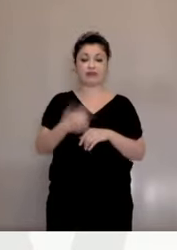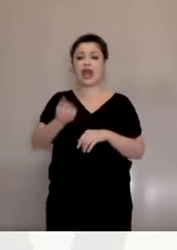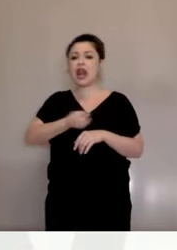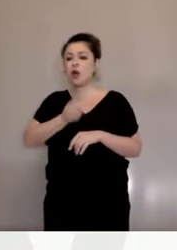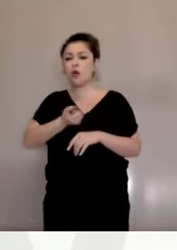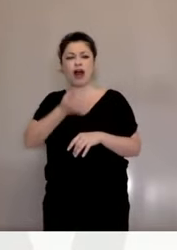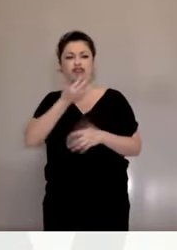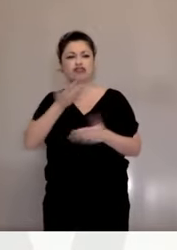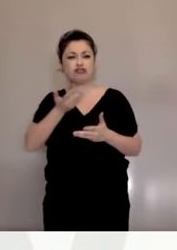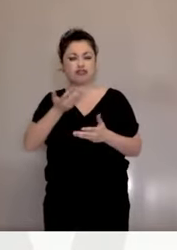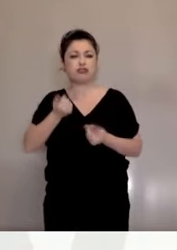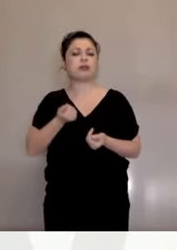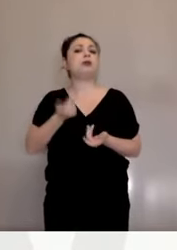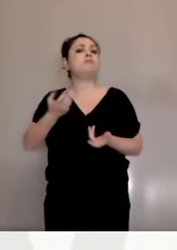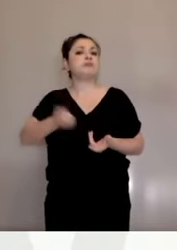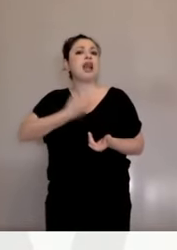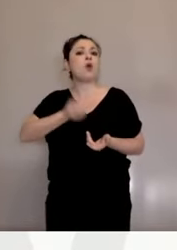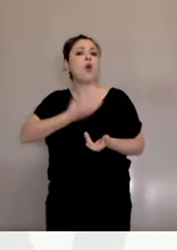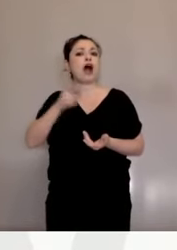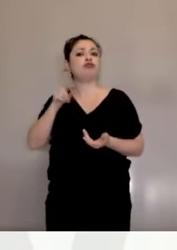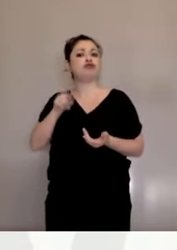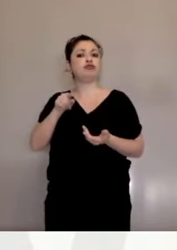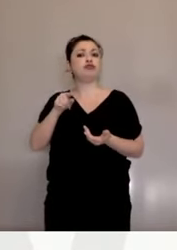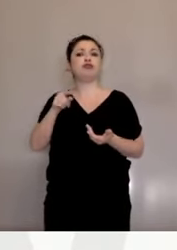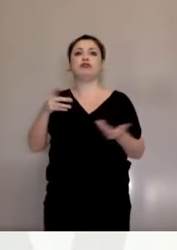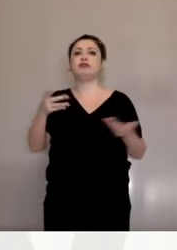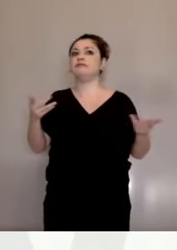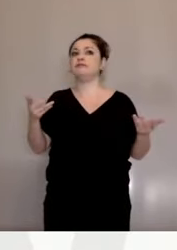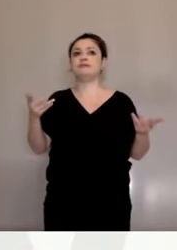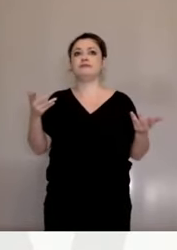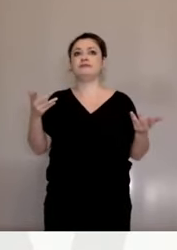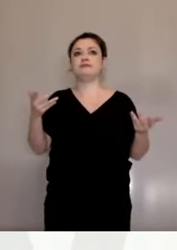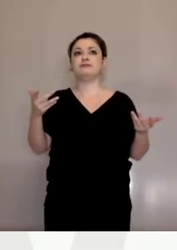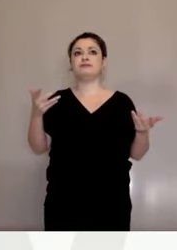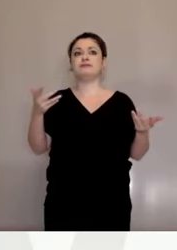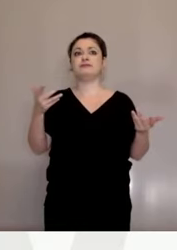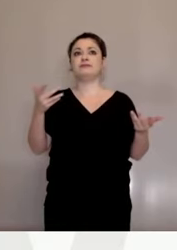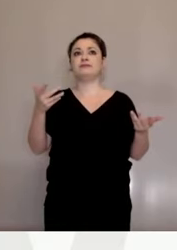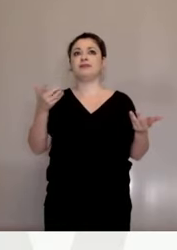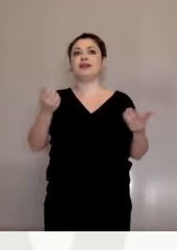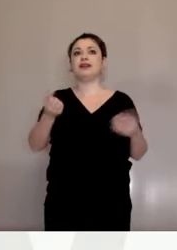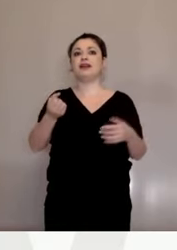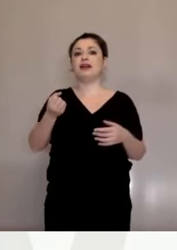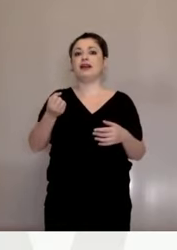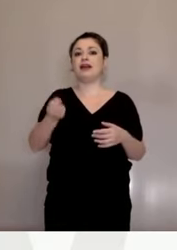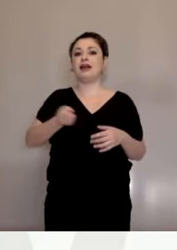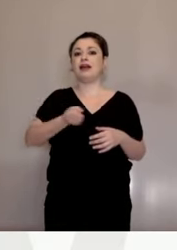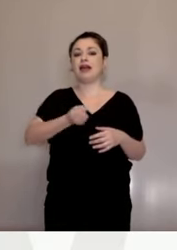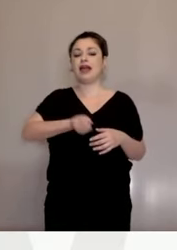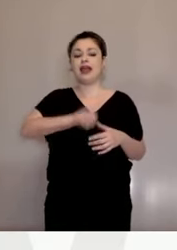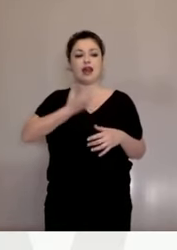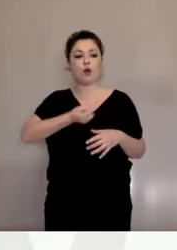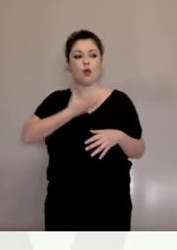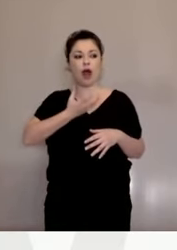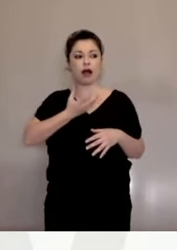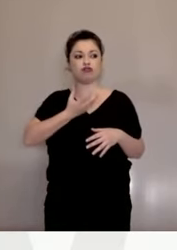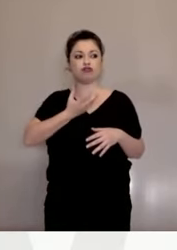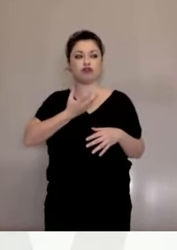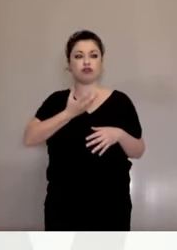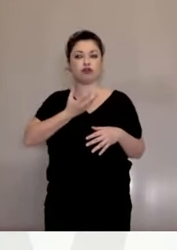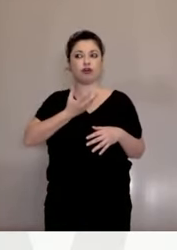Il linguaggio vuol dire, il linguaggio vuol dire, il linguaggio